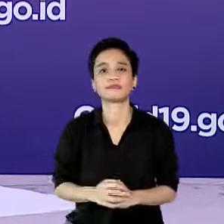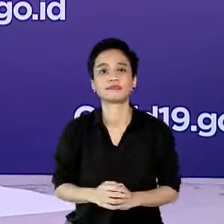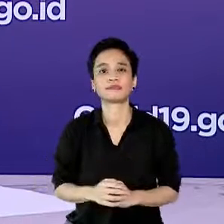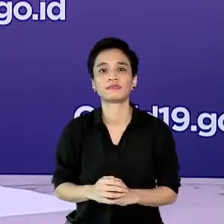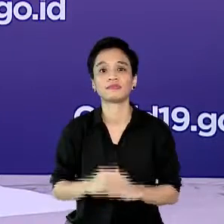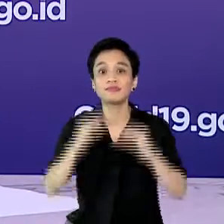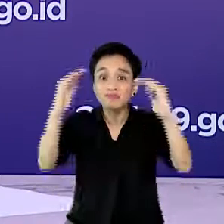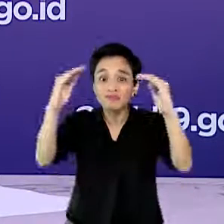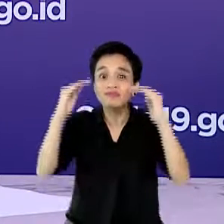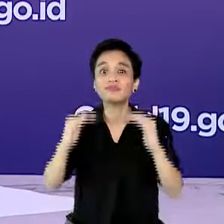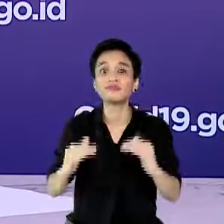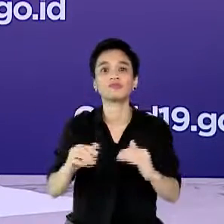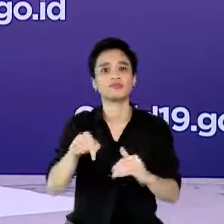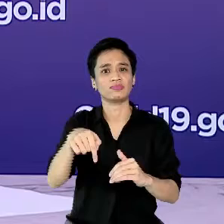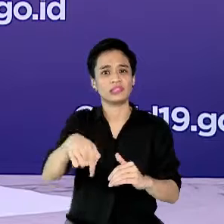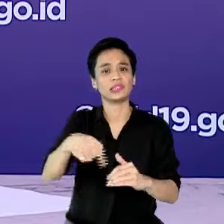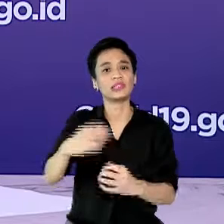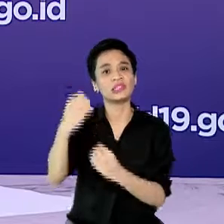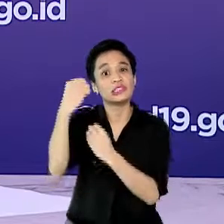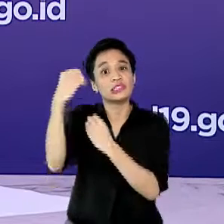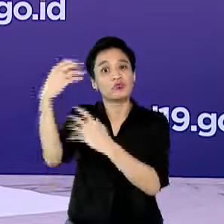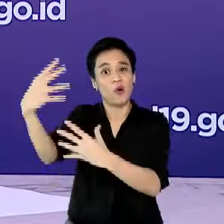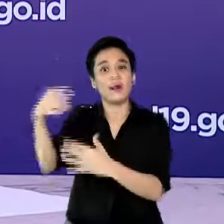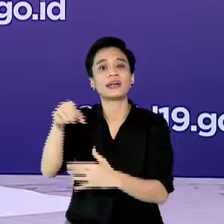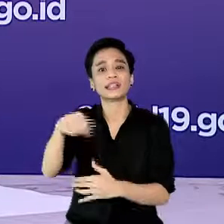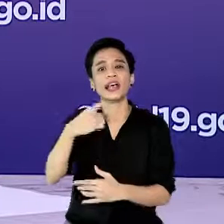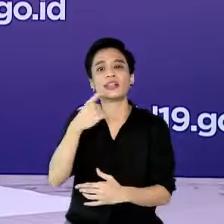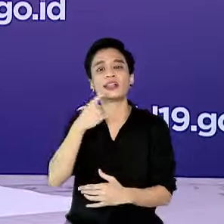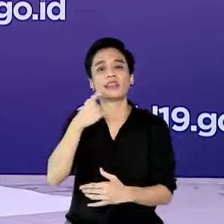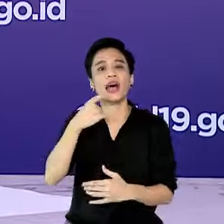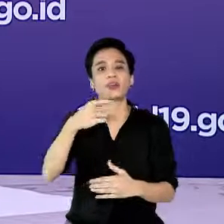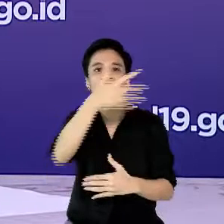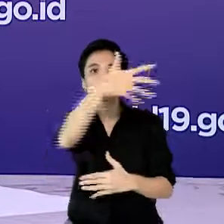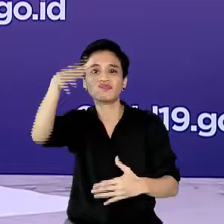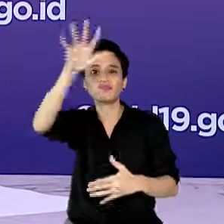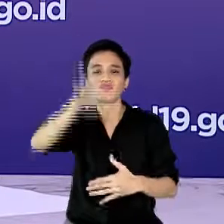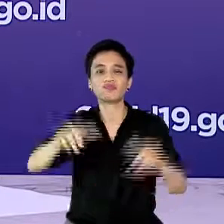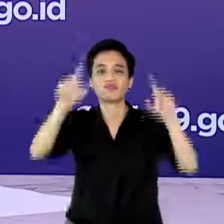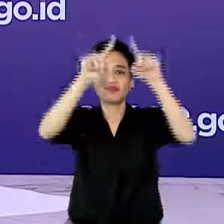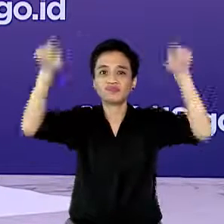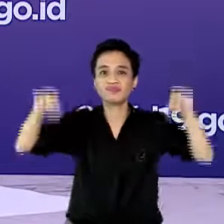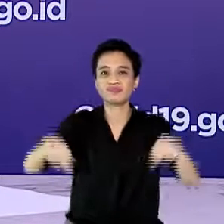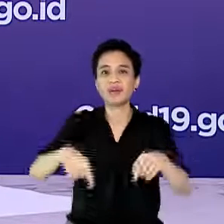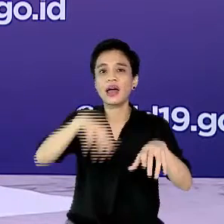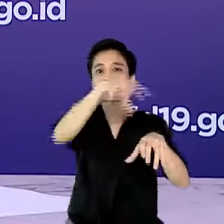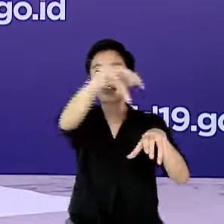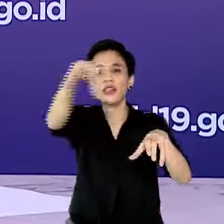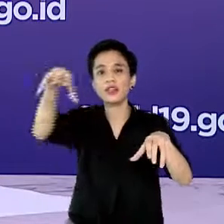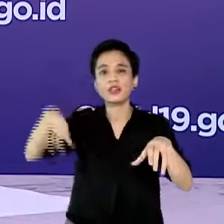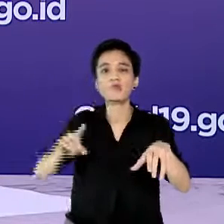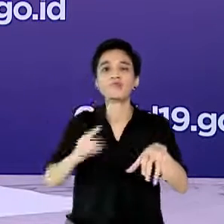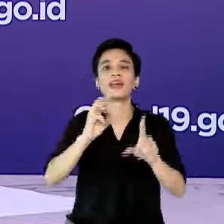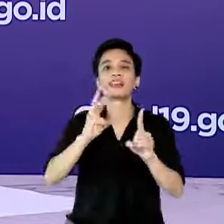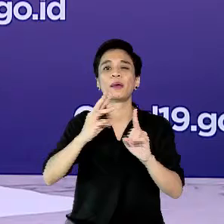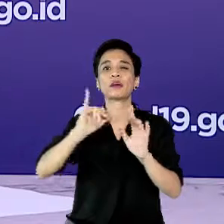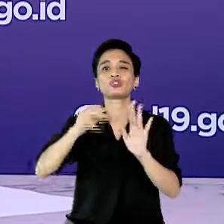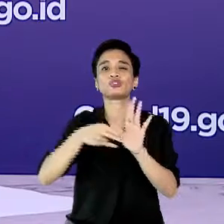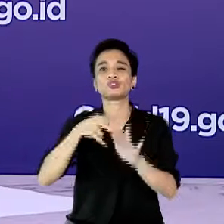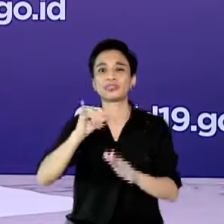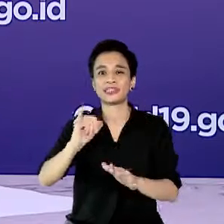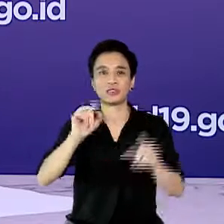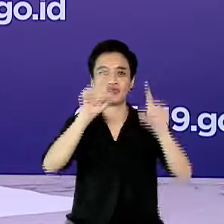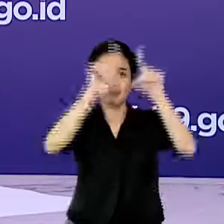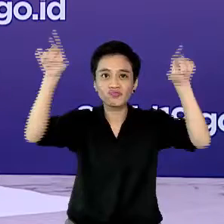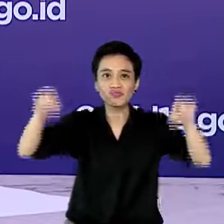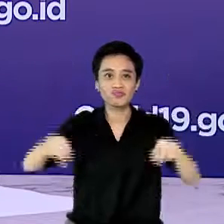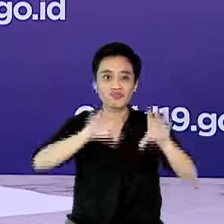selanjutnya saya akan menginformasikan terkait peta zonasi resiko per 13 Jun 2012 satu pada